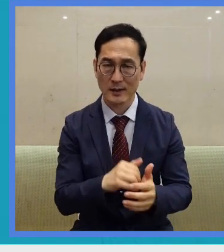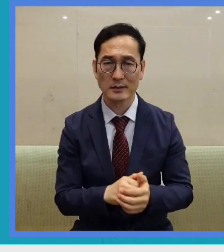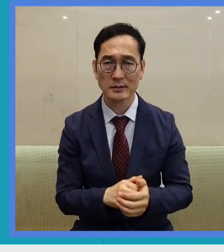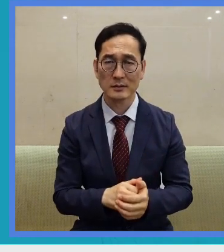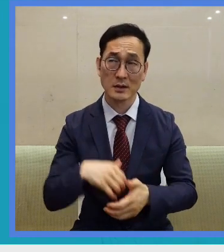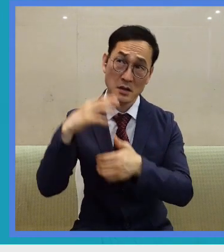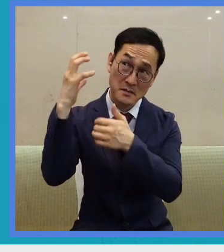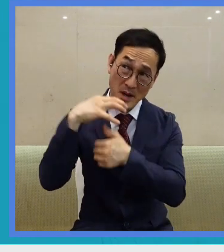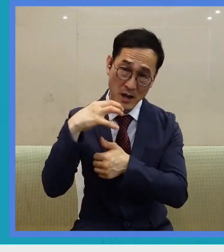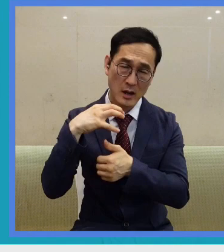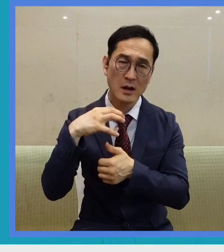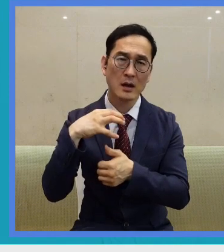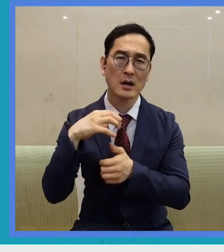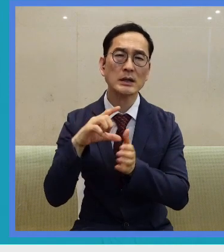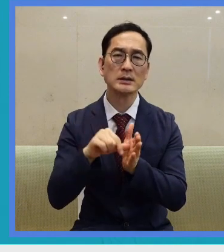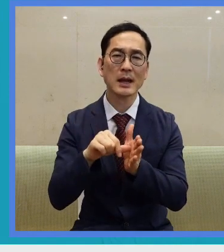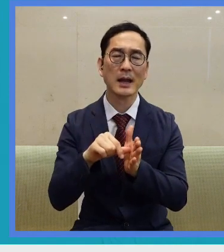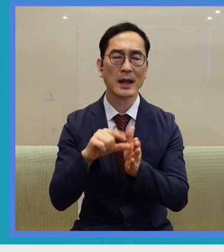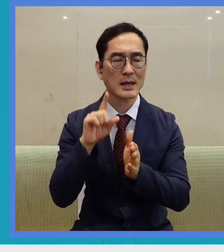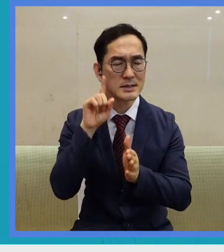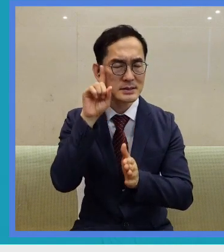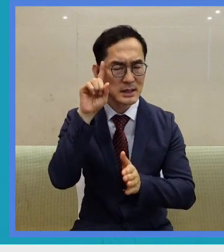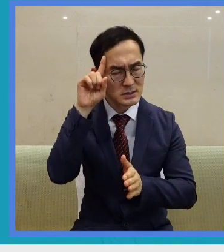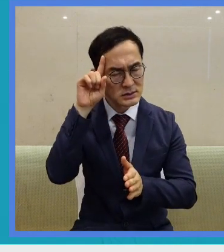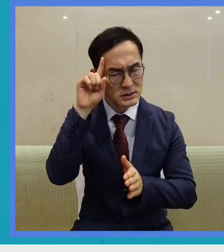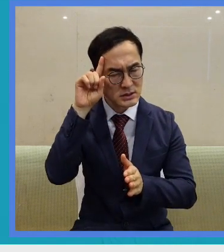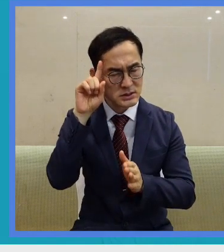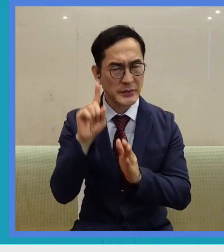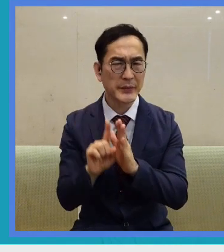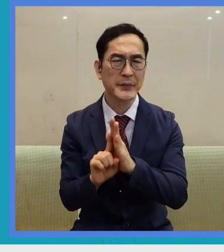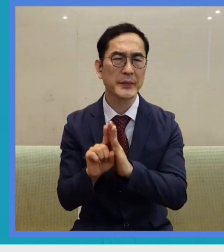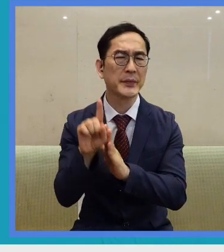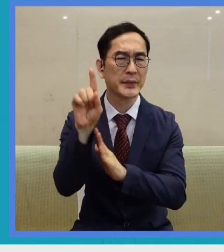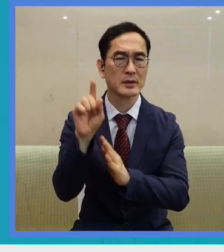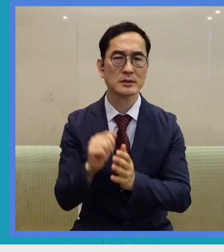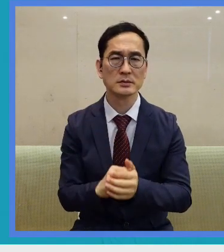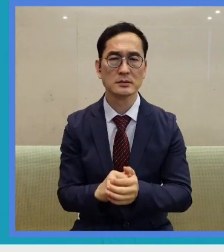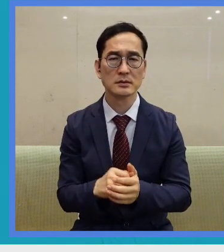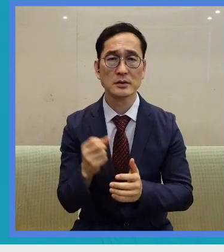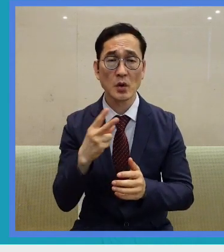자체로 굉장히 많은 심리사회적 스트레스를 야기한다라는 점에서, 또한 이게